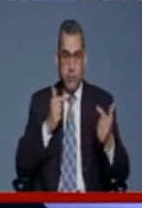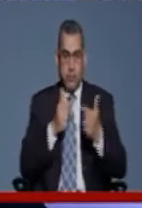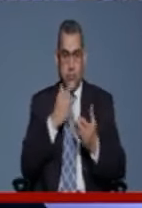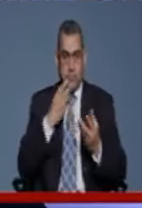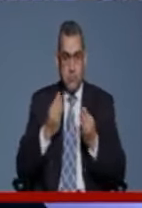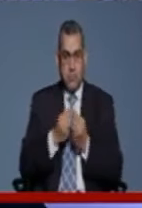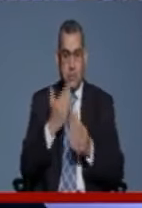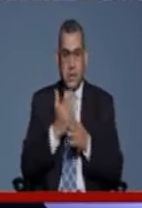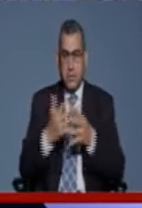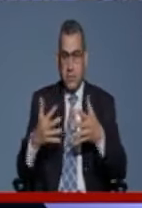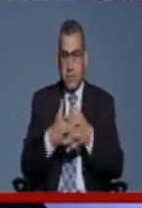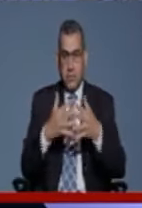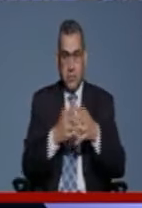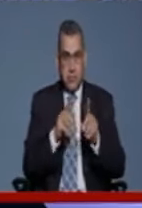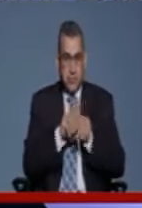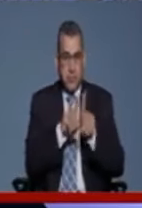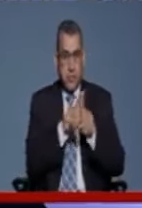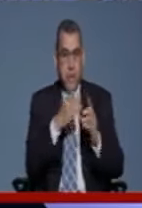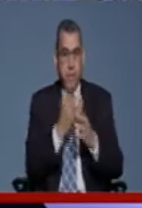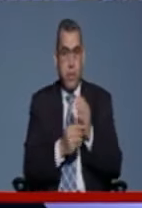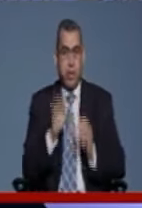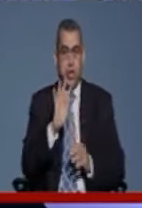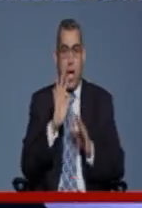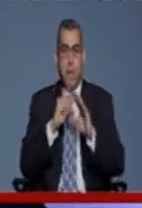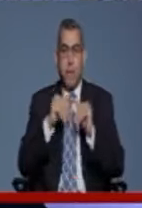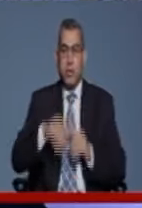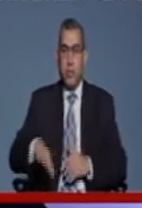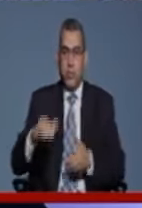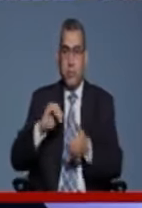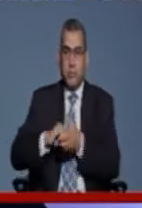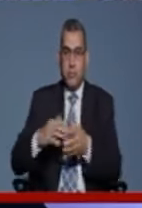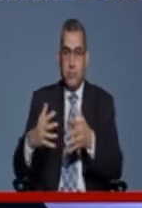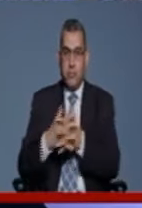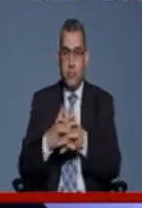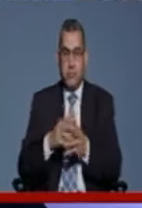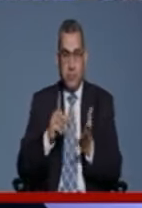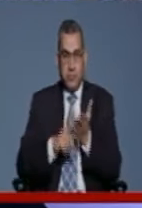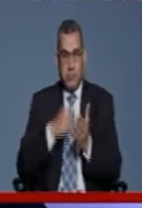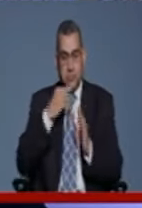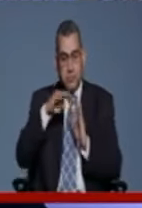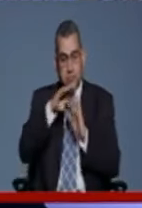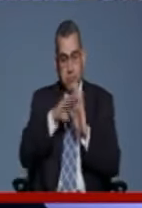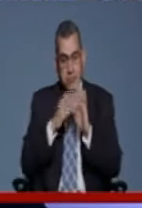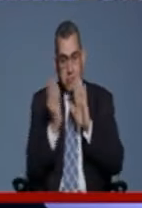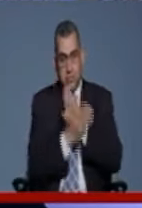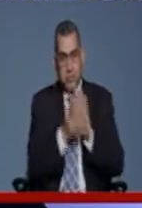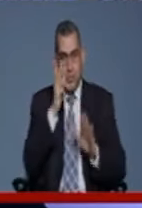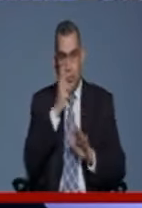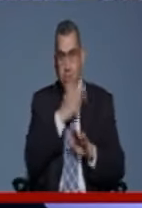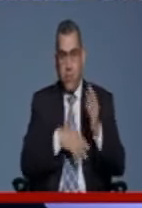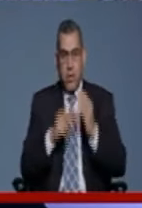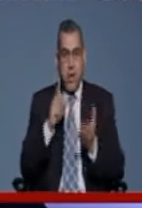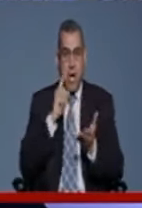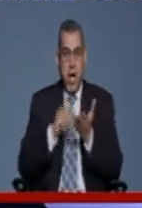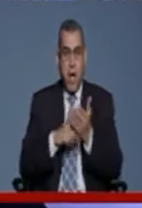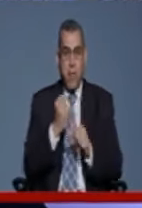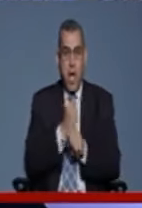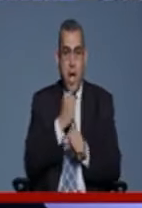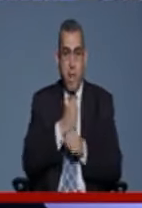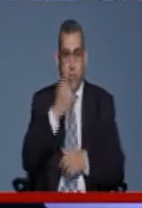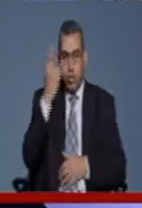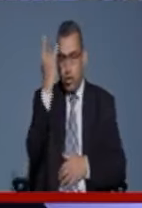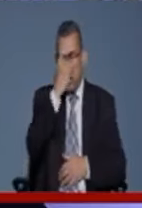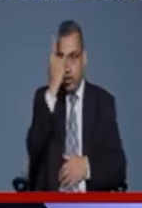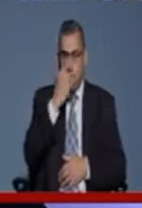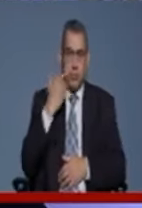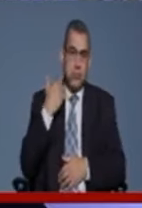لتلاحمهم وتكاتفهم وأبناء الشعب المصري، ليسطر التاريخ كيف كانت تضحيات الشرطة تعبيراً عن